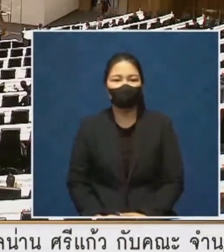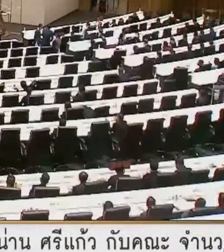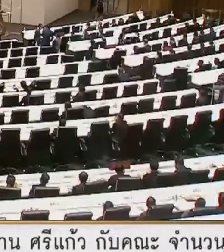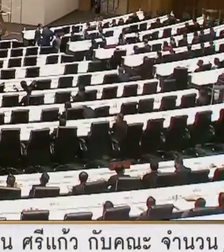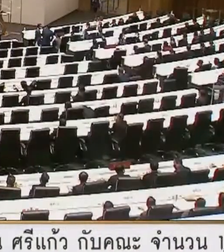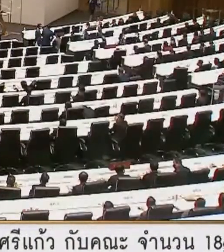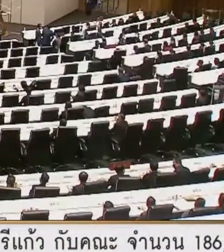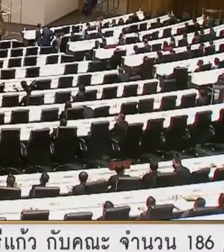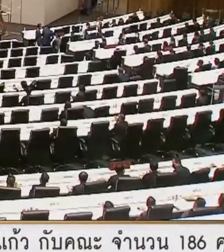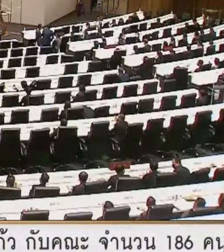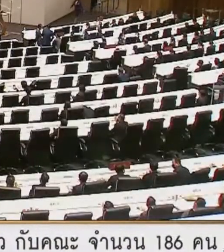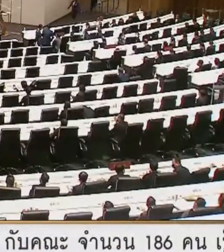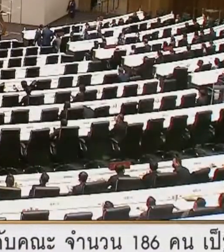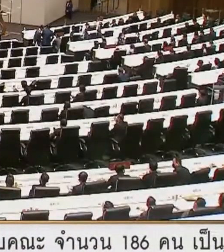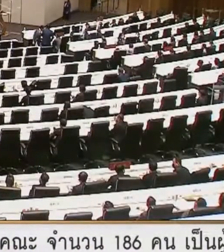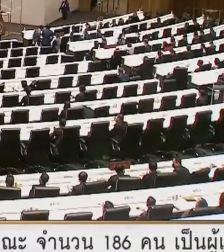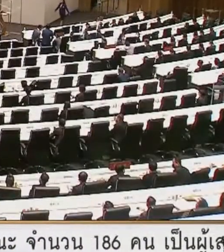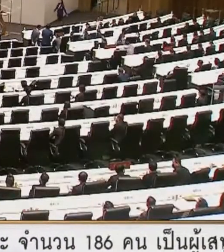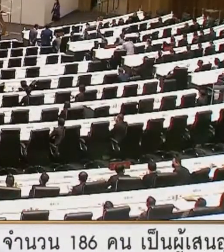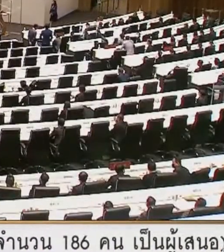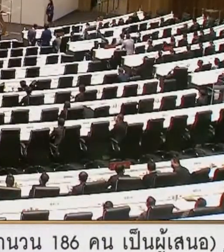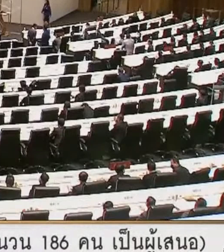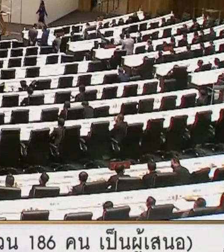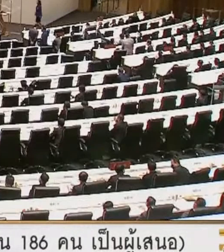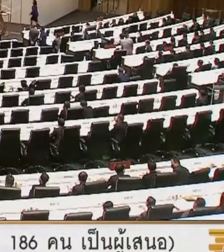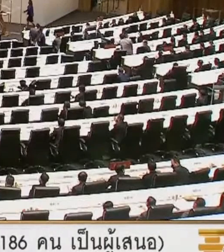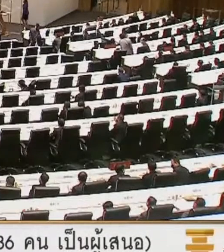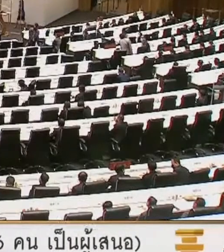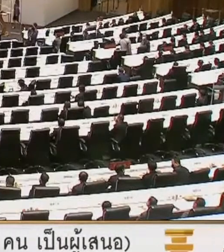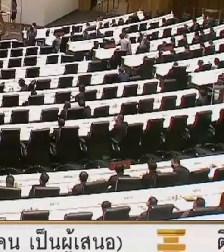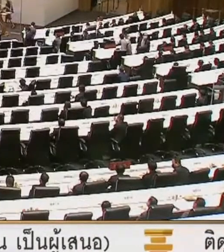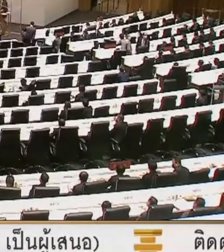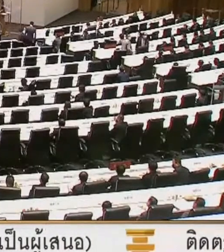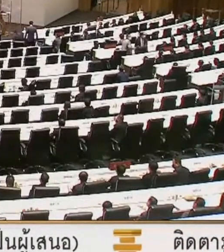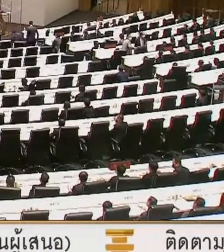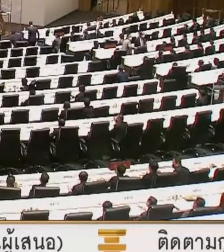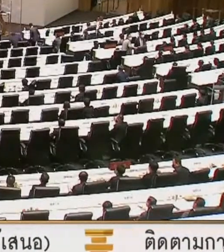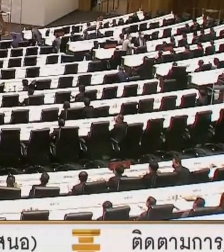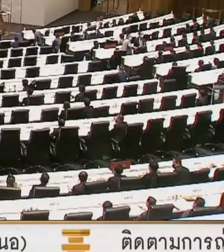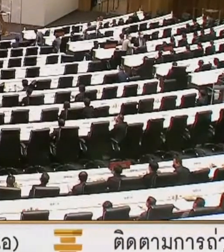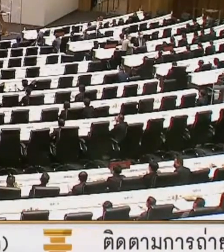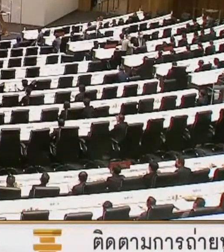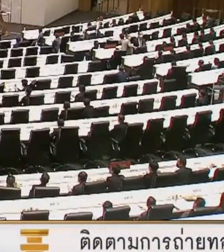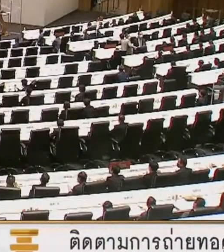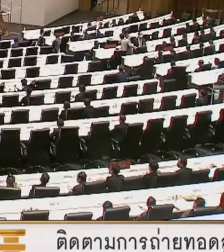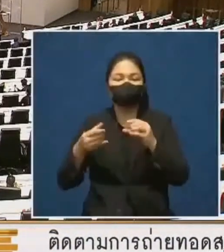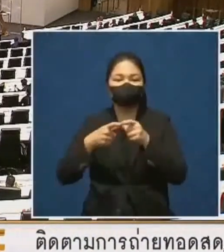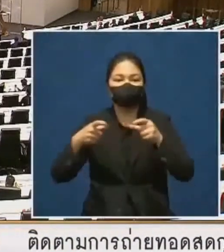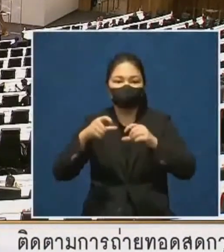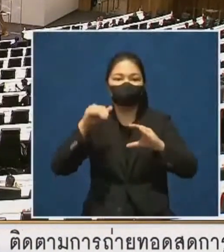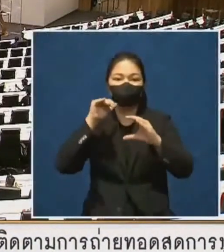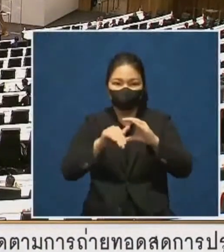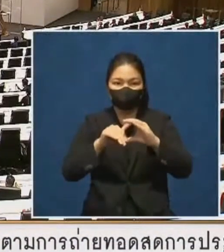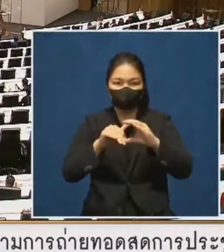มี233นะฮะเอาจริงๆรัฐบาลมาถ้ามากันครบเนี่ยยังไงก็เปิดได้ ใช่ ยังไงก็เปิดได้ใช่มั้